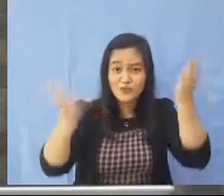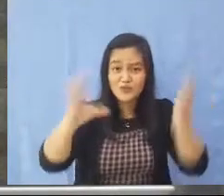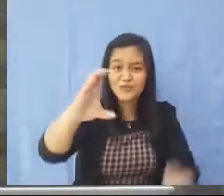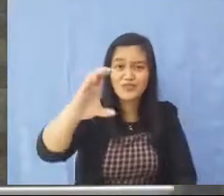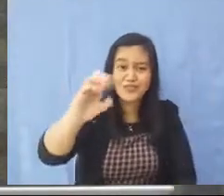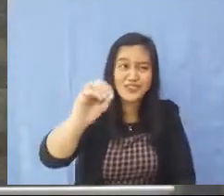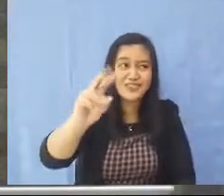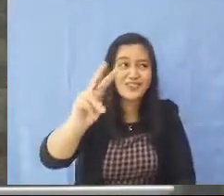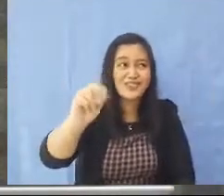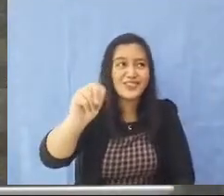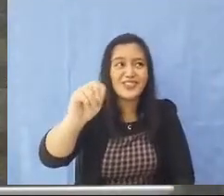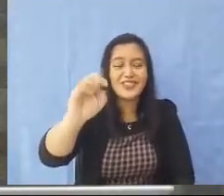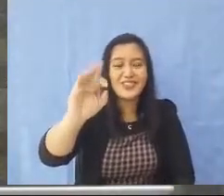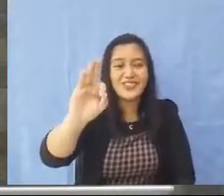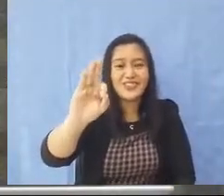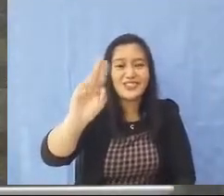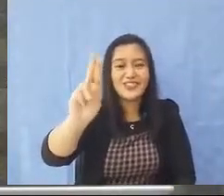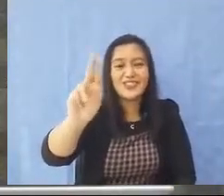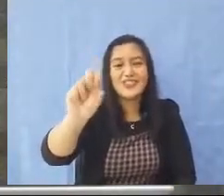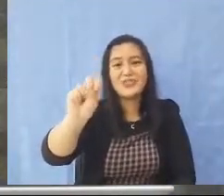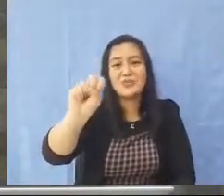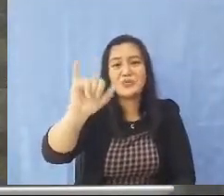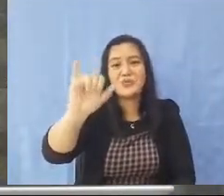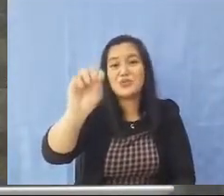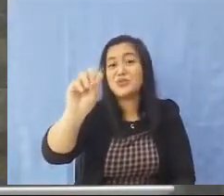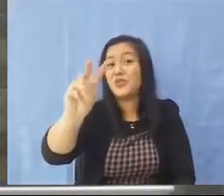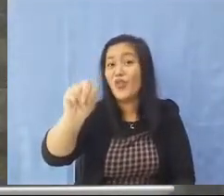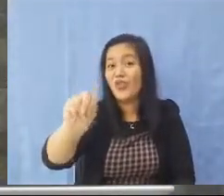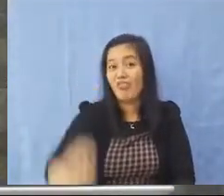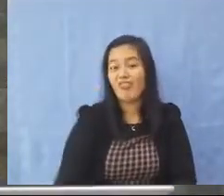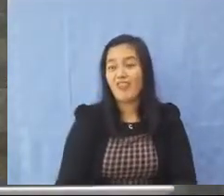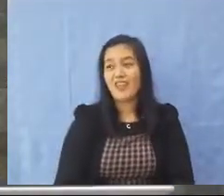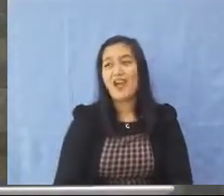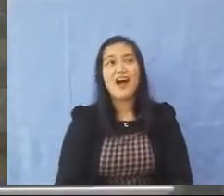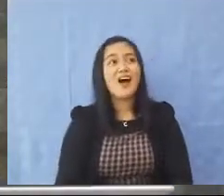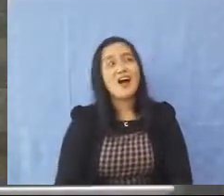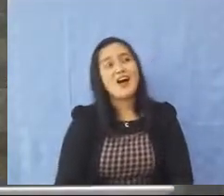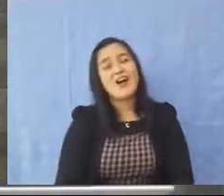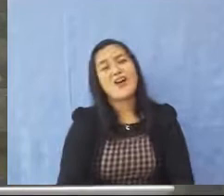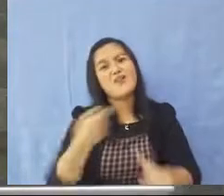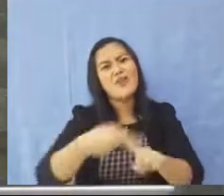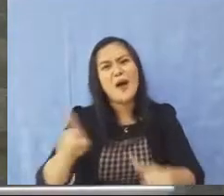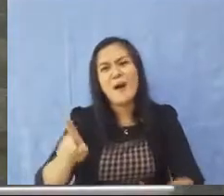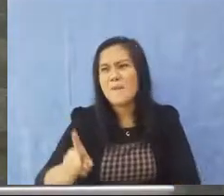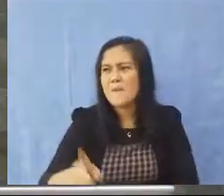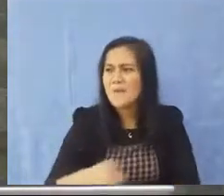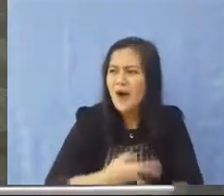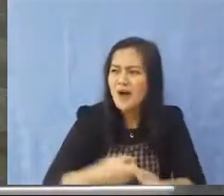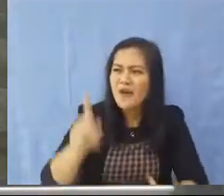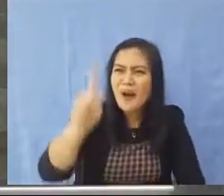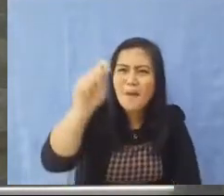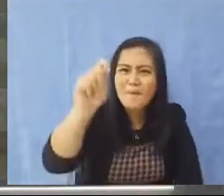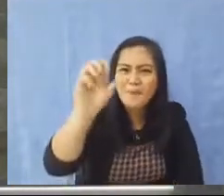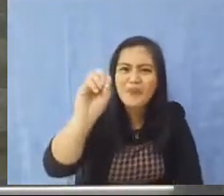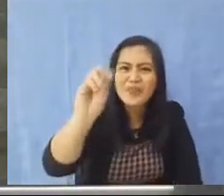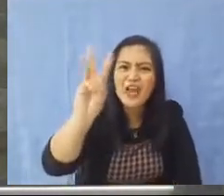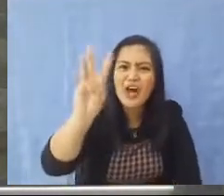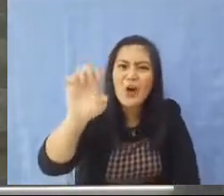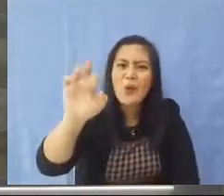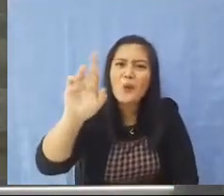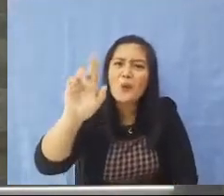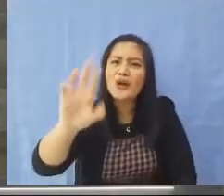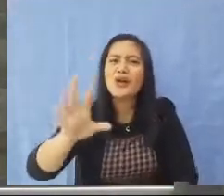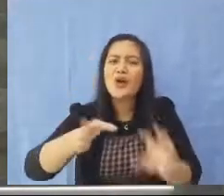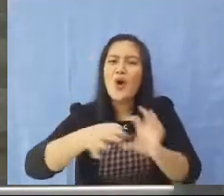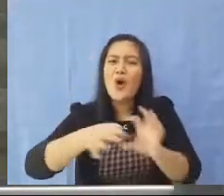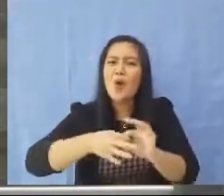tinutukoy na po dito ay yung sa Tower of Babel. Okay? Ano yung makikita natin sa confusion? Pinakaunang-unang